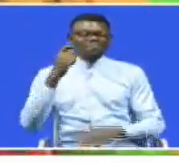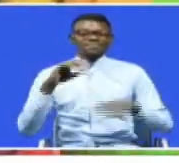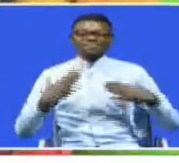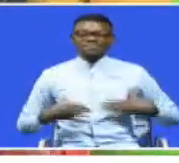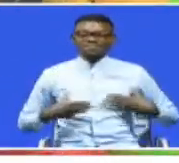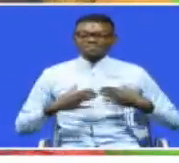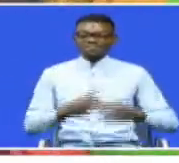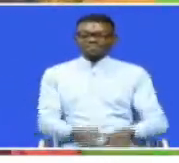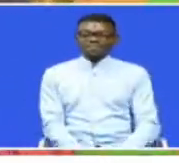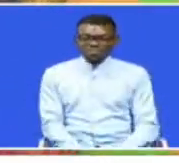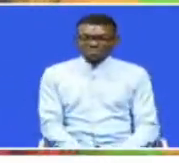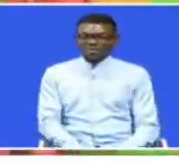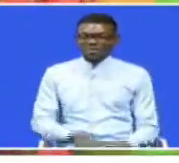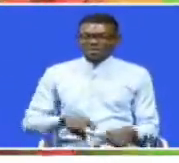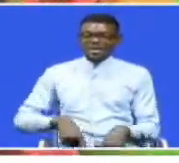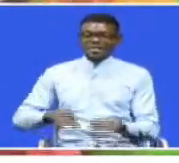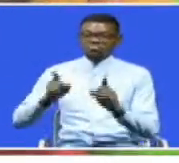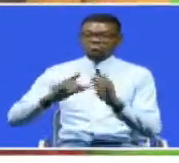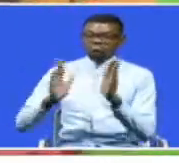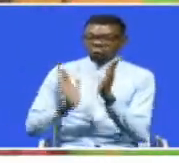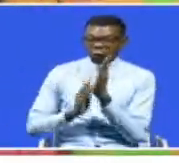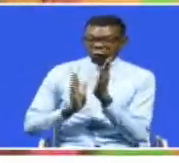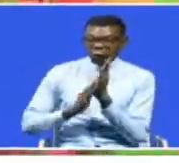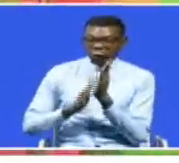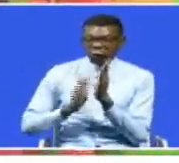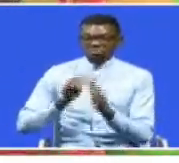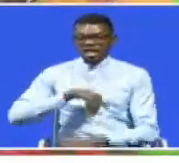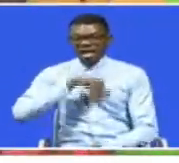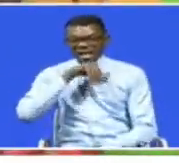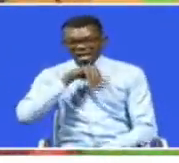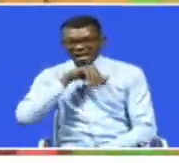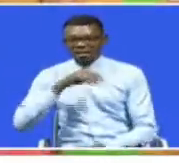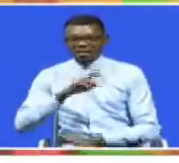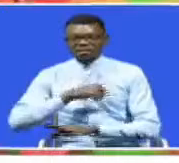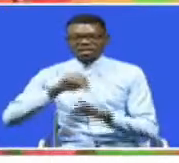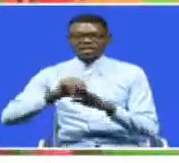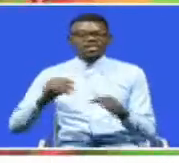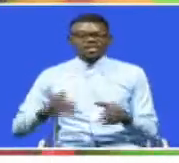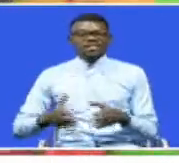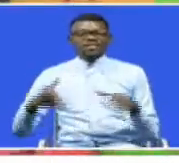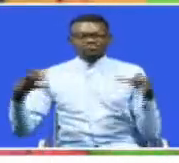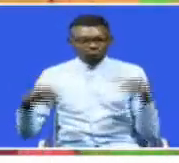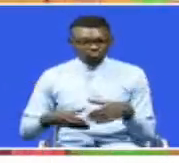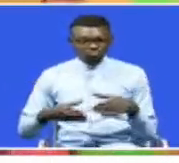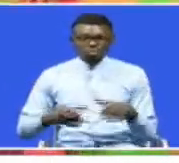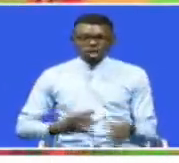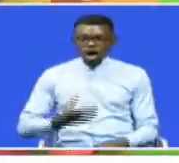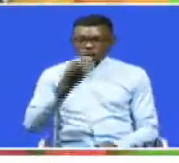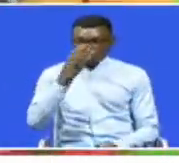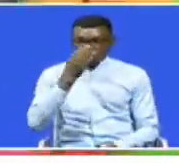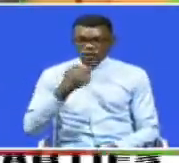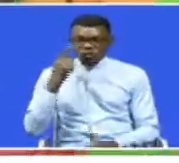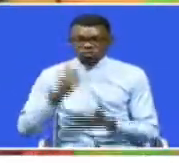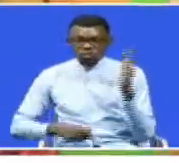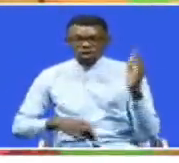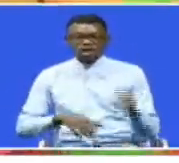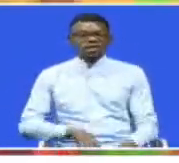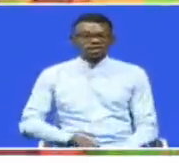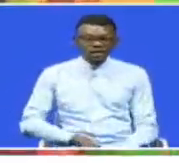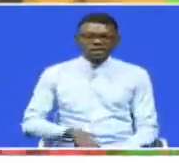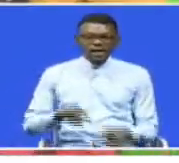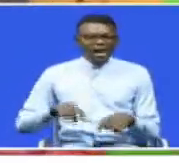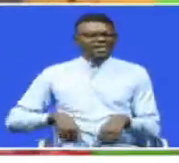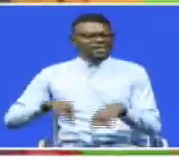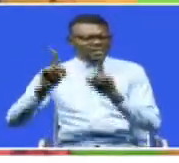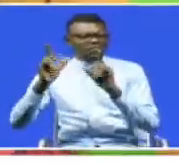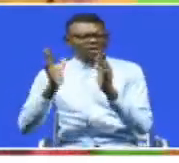While hailing the former prime minister for his calls for a national party, the deputy president claimed that only himself and Odinga